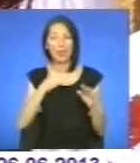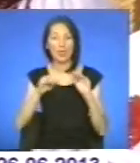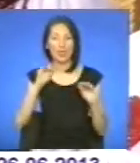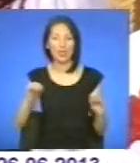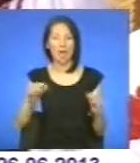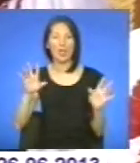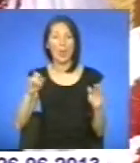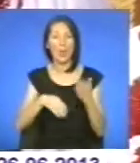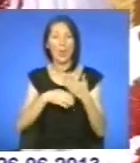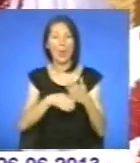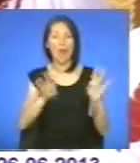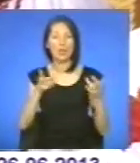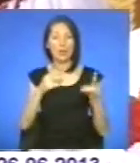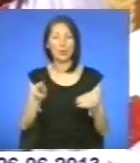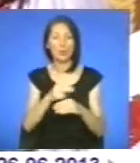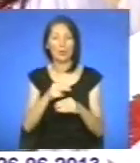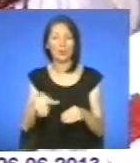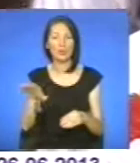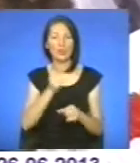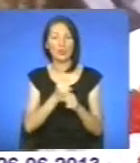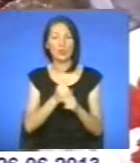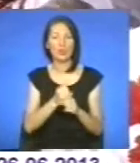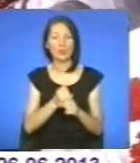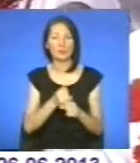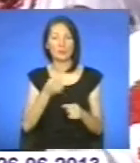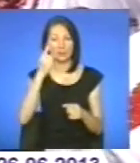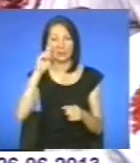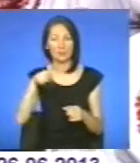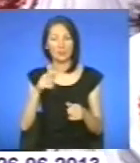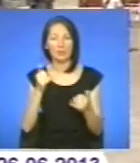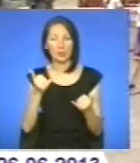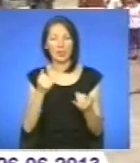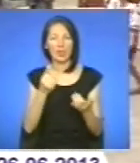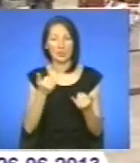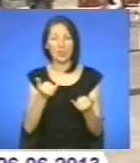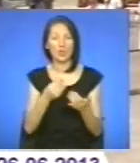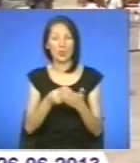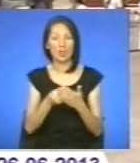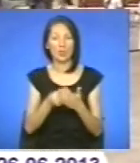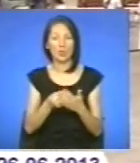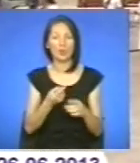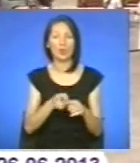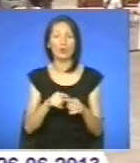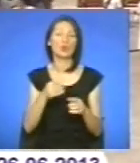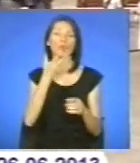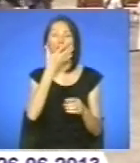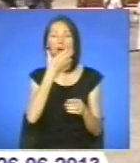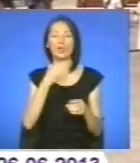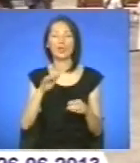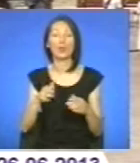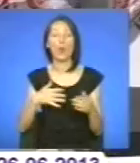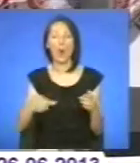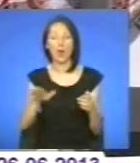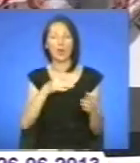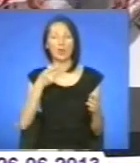клуб відремонтувати, бо все робилося спонтанно, в останній будь, бо знаєте, як зараз з коштами. У цьому благодатному краї народився